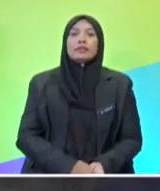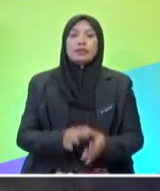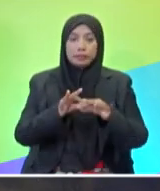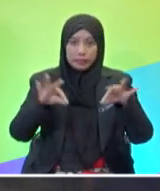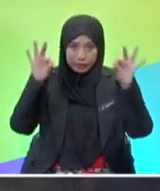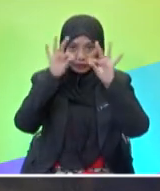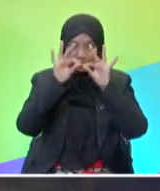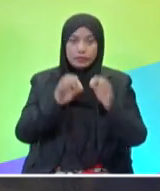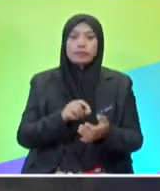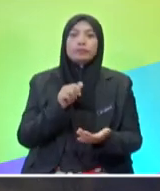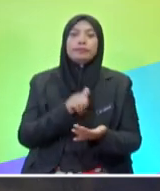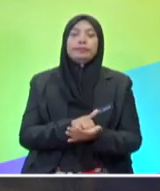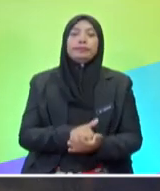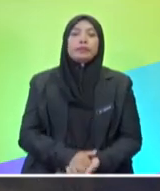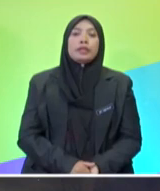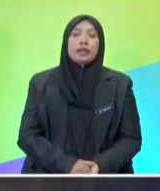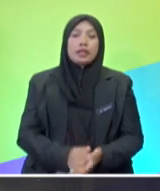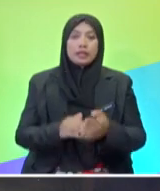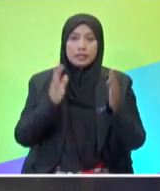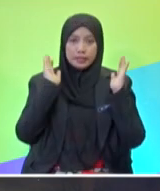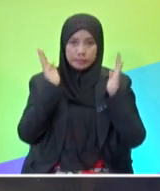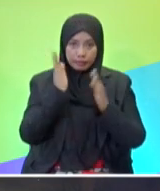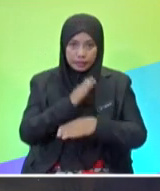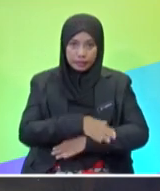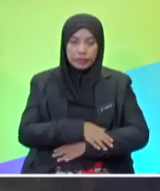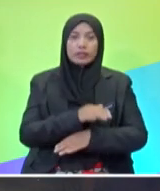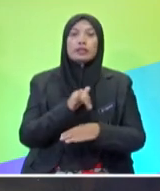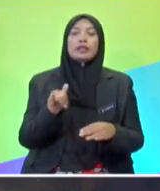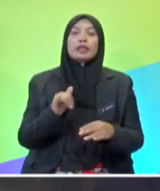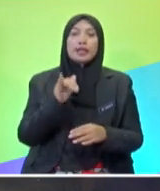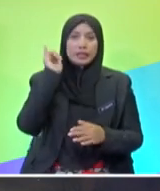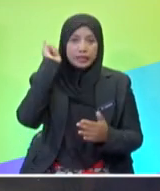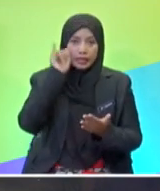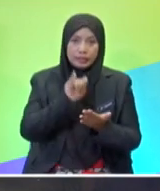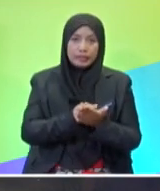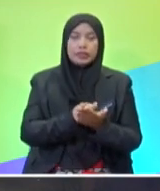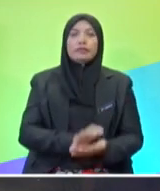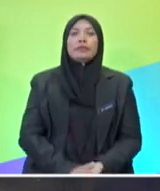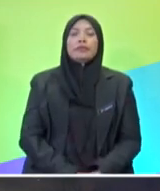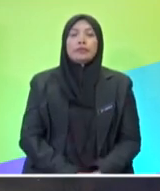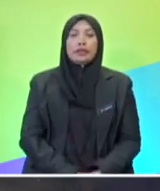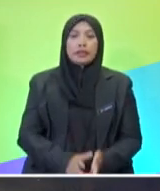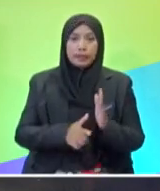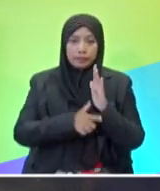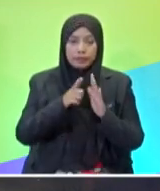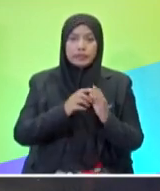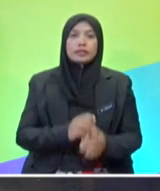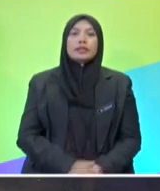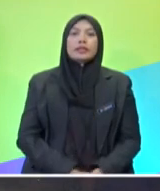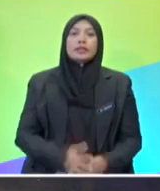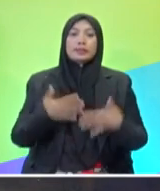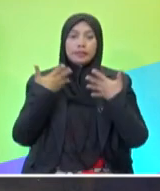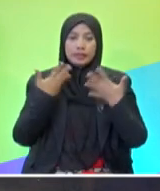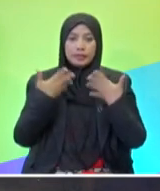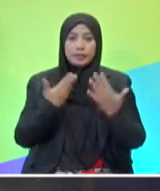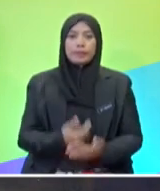kebersihan diri kita. Yang paling penting apa? Solat, dan kita lebih yakin dan kita lebih ceria dalam kehidupan seharian kita. Jadi Ustazah,